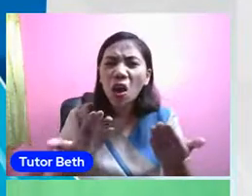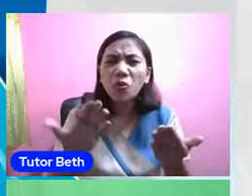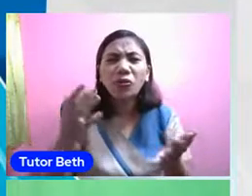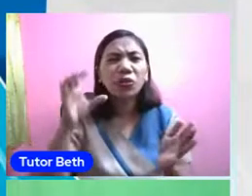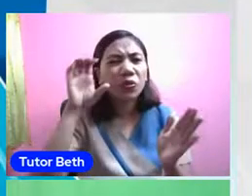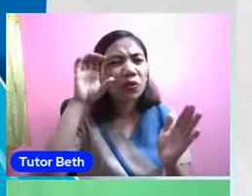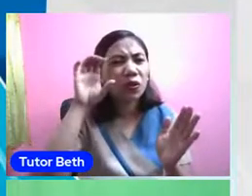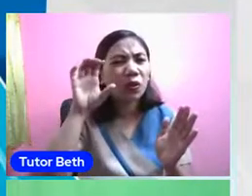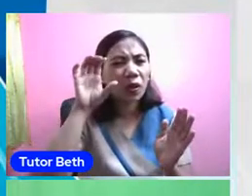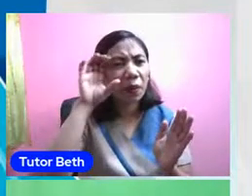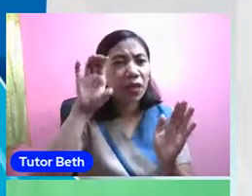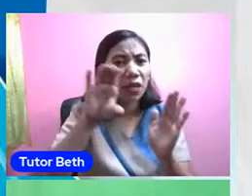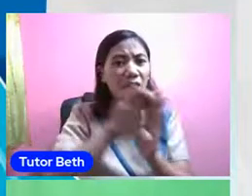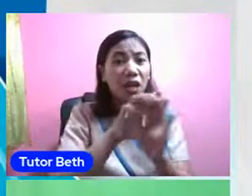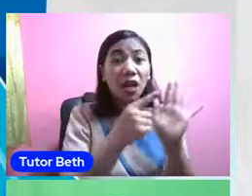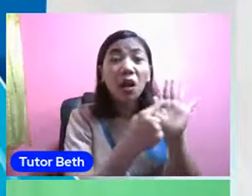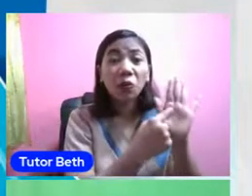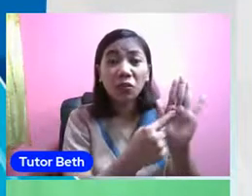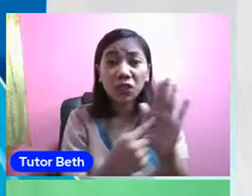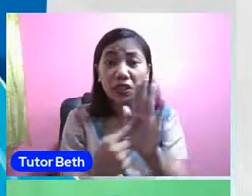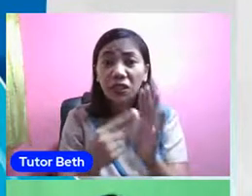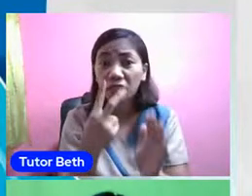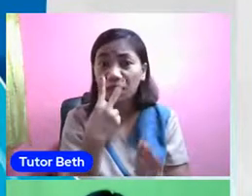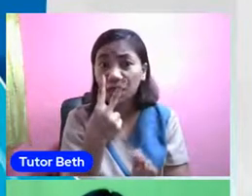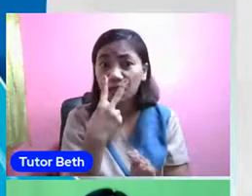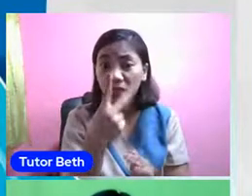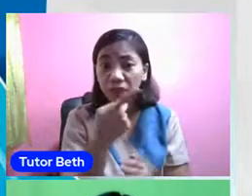yung nakikita nyo sa number 3? Ano kaya yan?